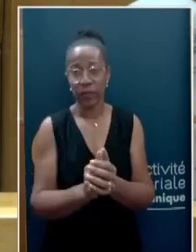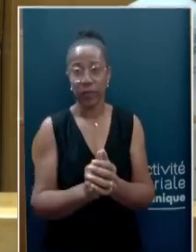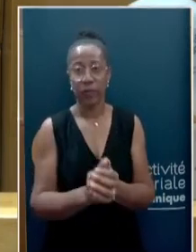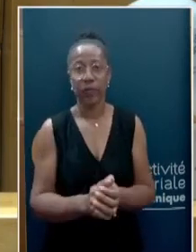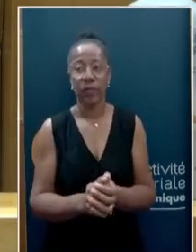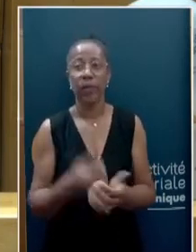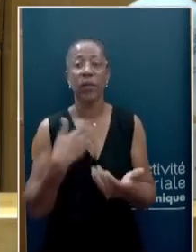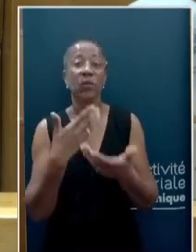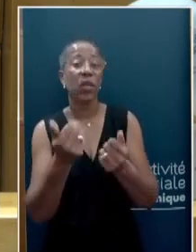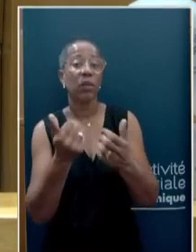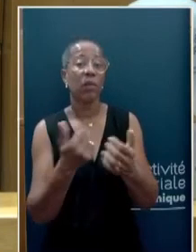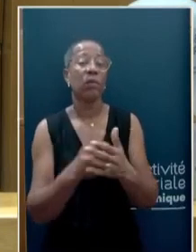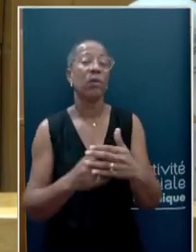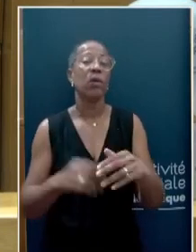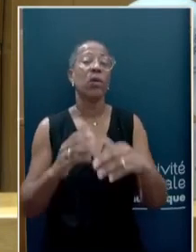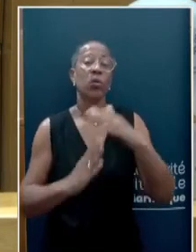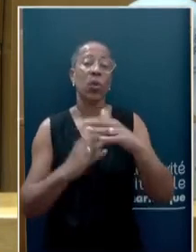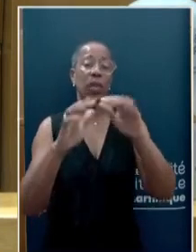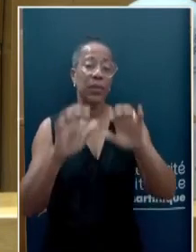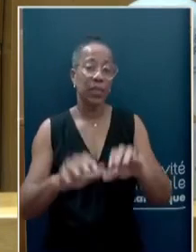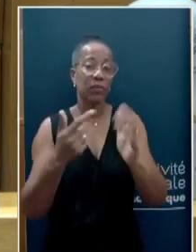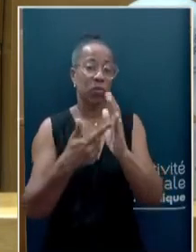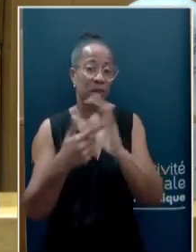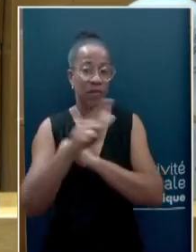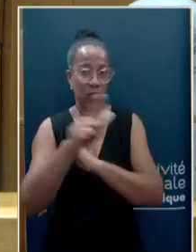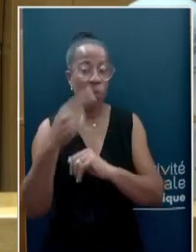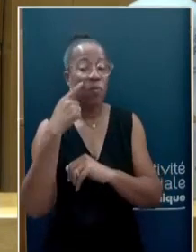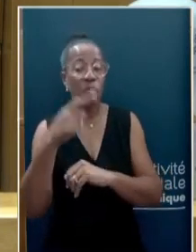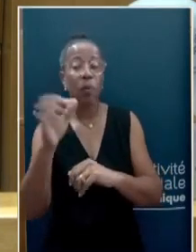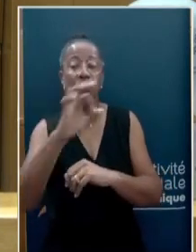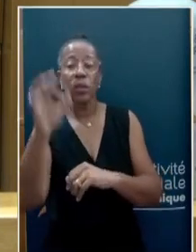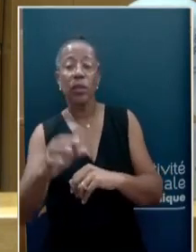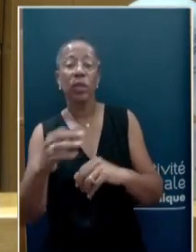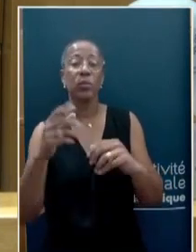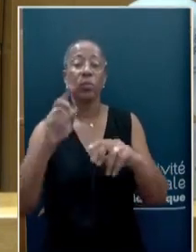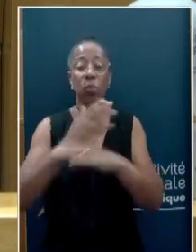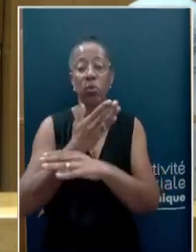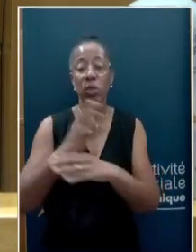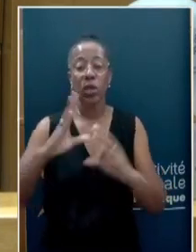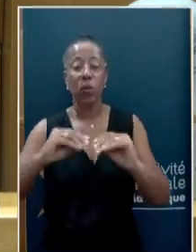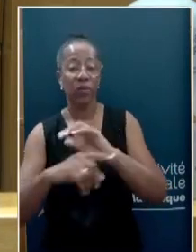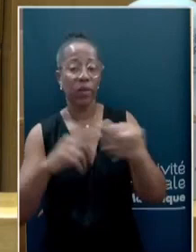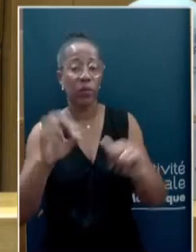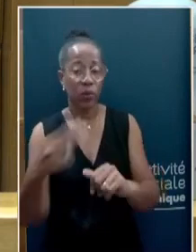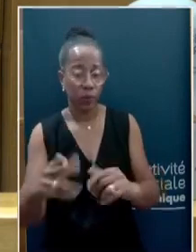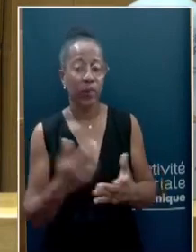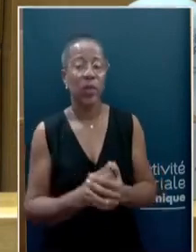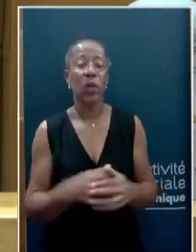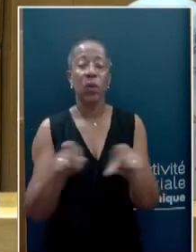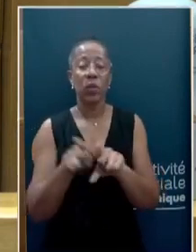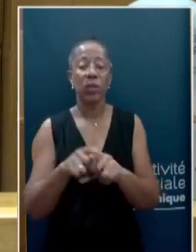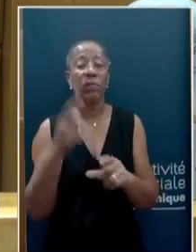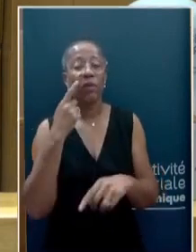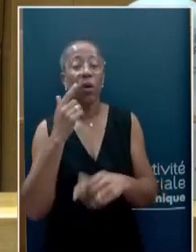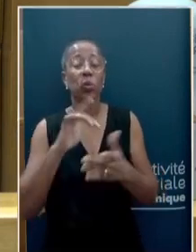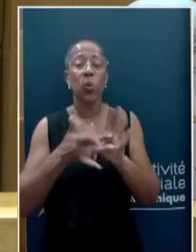le CA, compte administratif 2022, pour voir votre taux de réalisation de vos nouveaux projets, mais également, nous allons voir tous